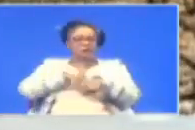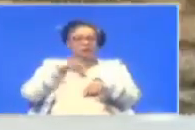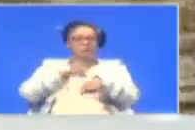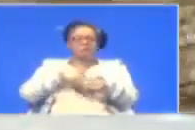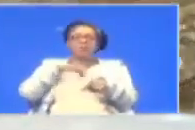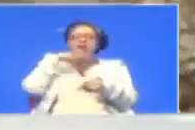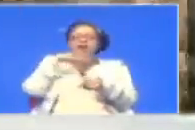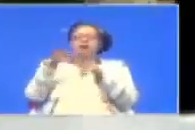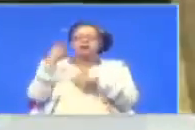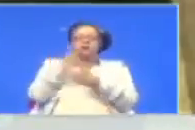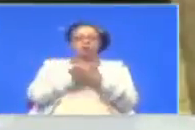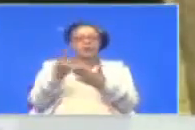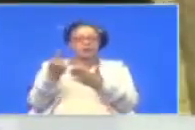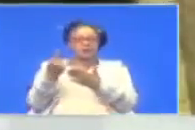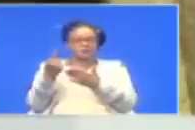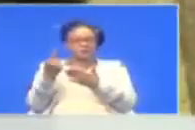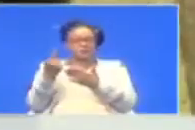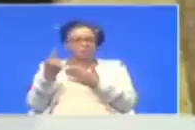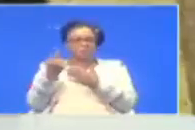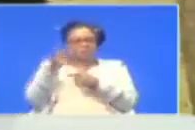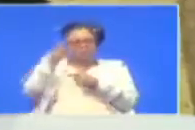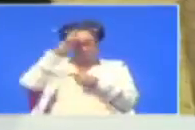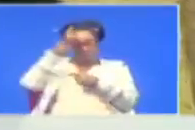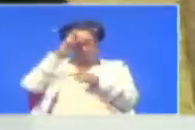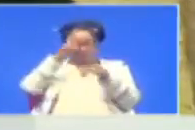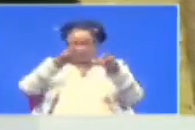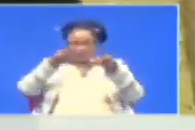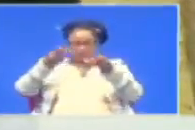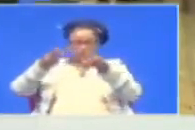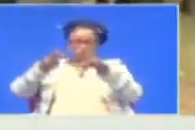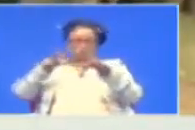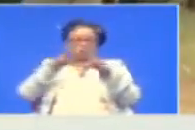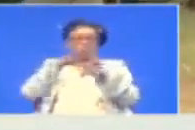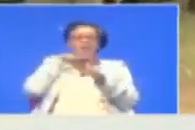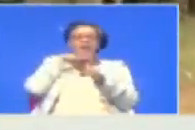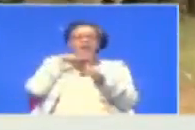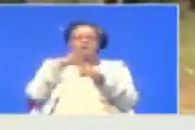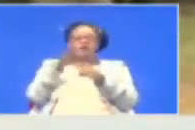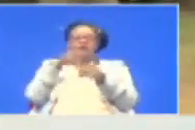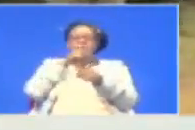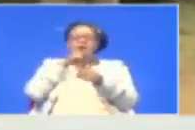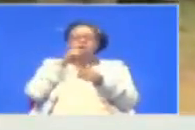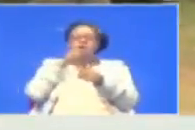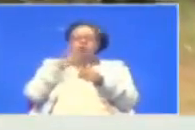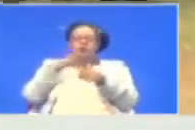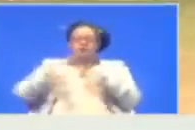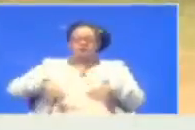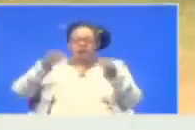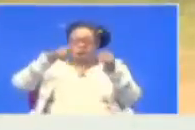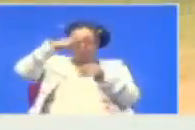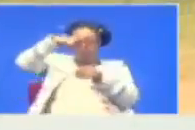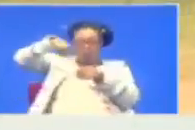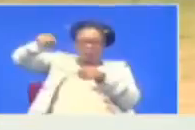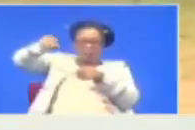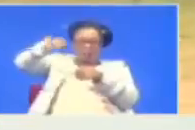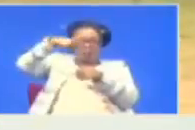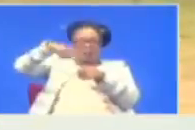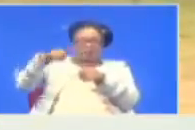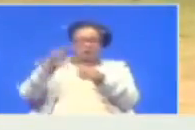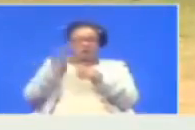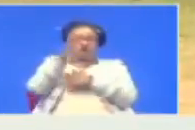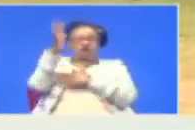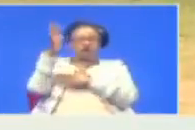wiki iliyopita. Polisi wanachunguza kifo tata cha mwanaume ambaye mwili wake ulipatikana ukininginia mtini katika eneo la Nambale,